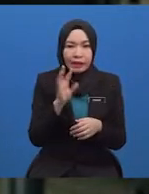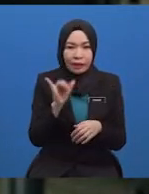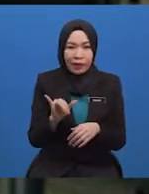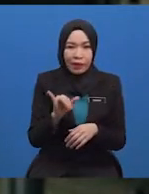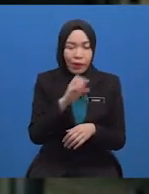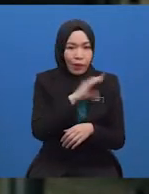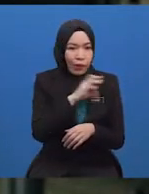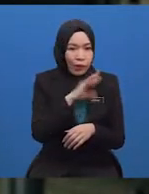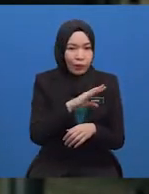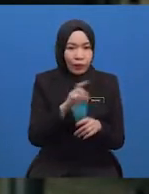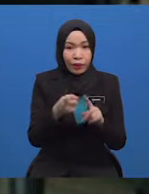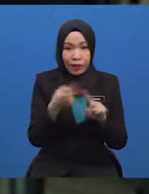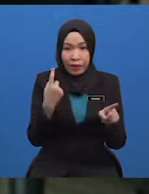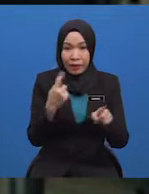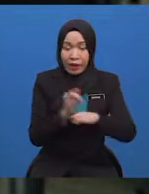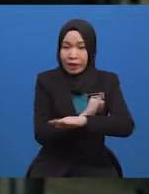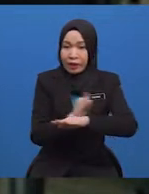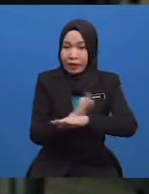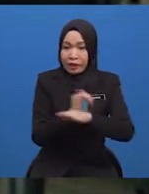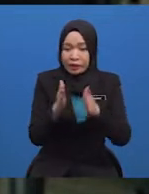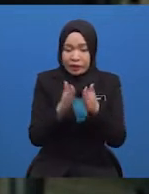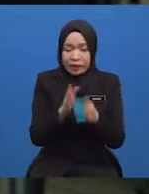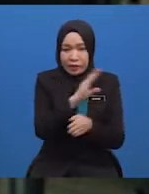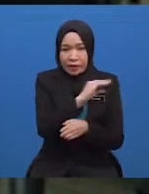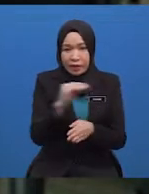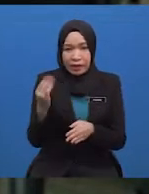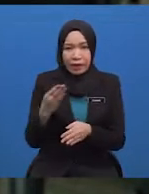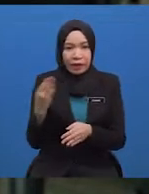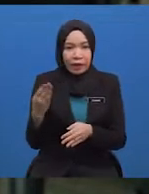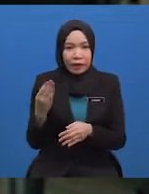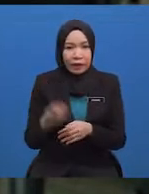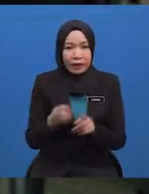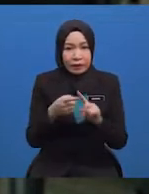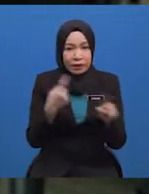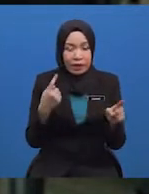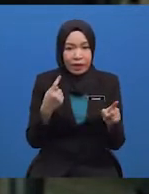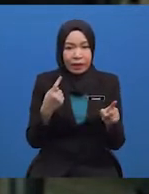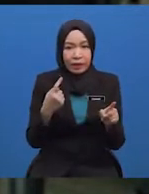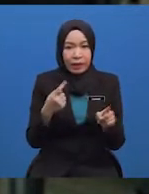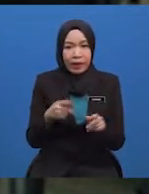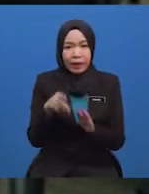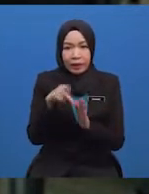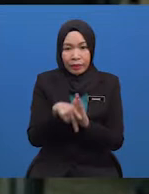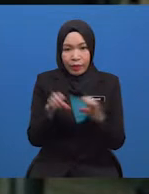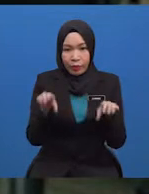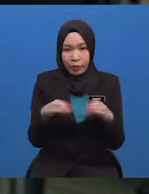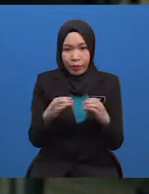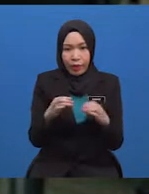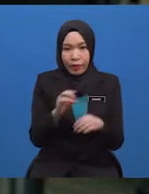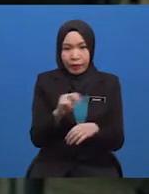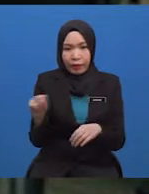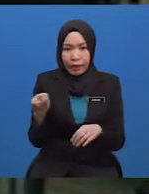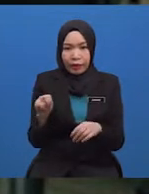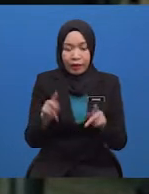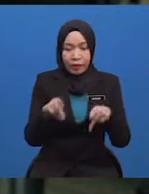sisa industri kecil dan sederhana seperti sisa pemprosesan dan pembuatan menyebabkan air tercemar